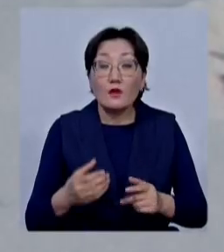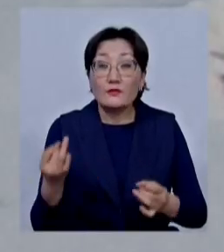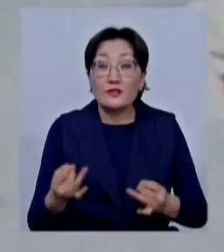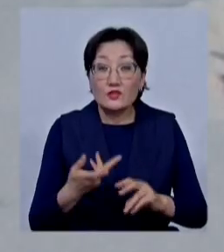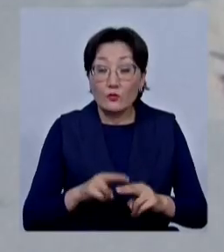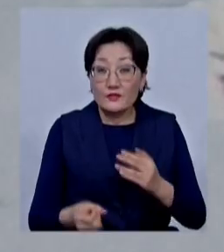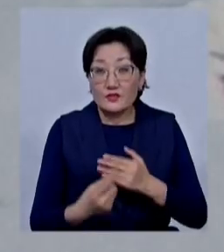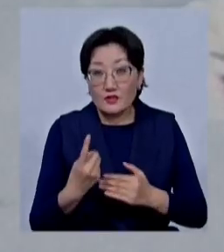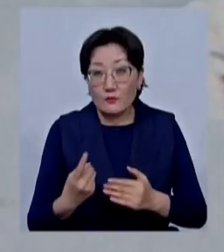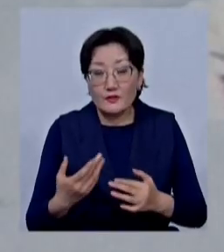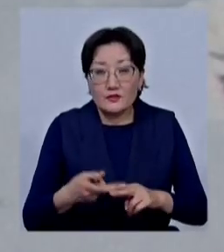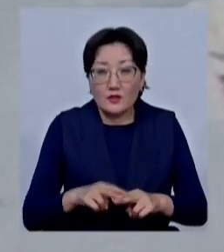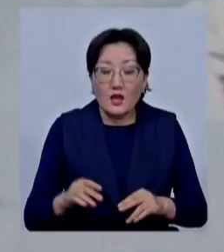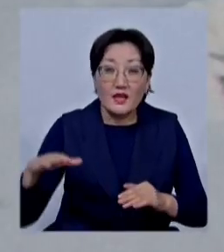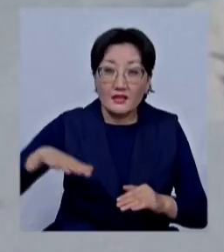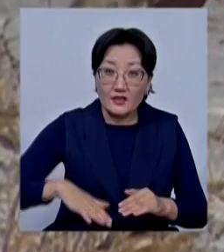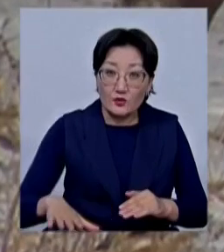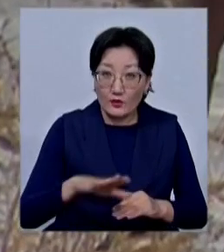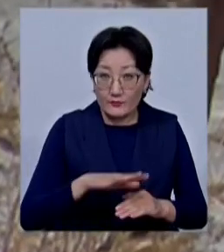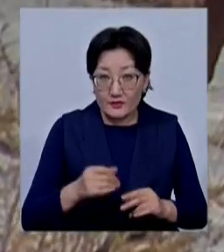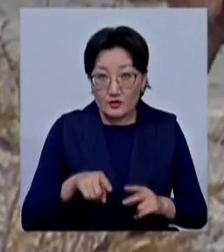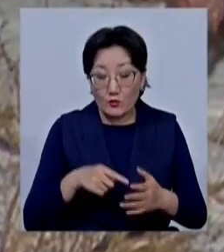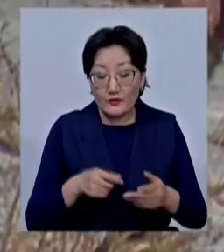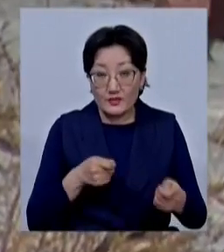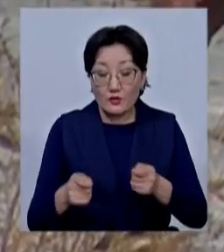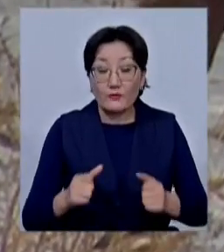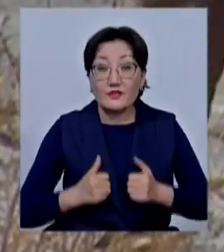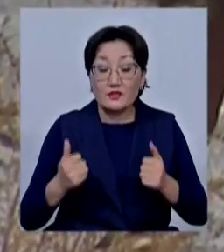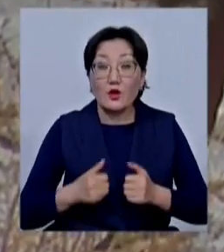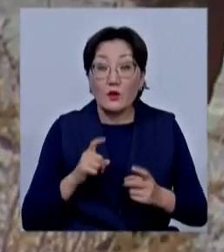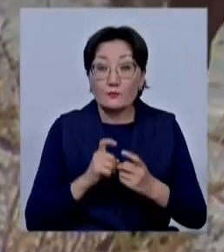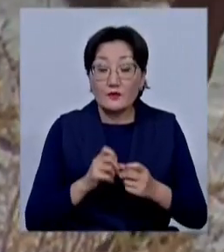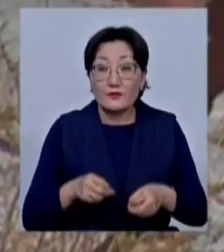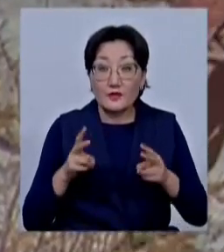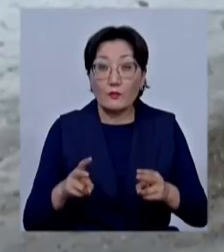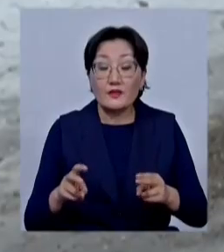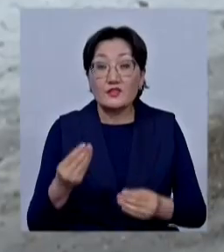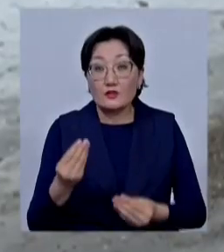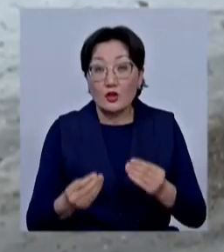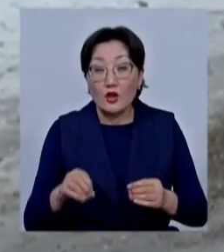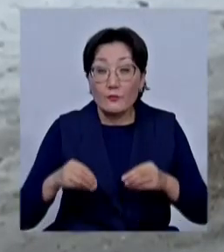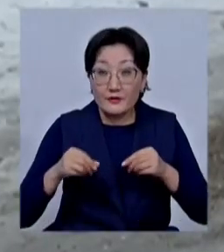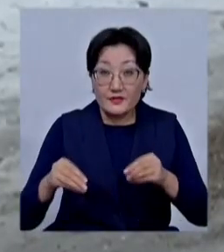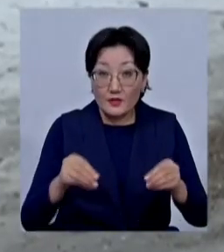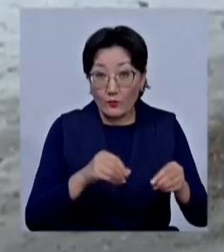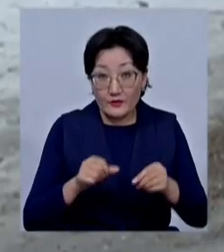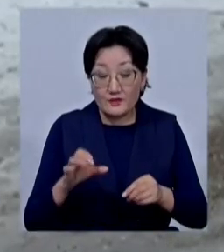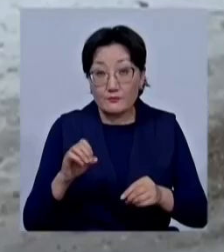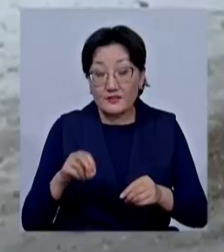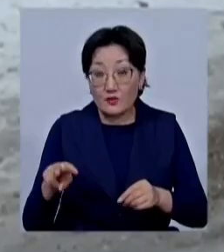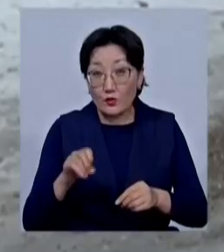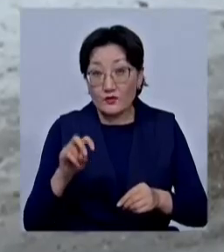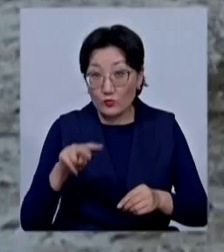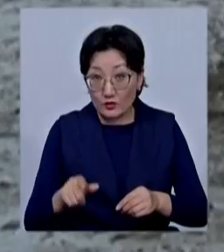котором появляются стихийные катки и горки. Городские власти пытаются бороться с опасным увлечением и посыпают скользкие места песком